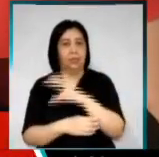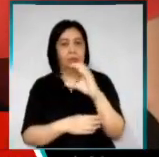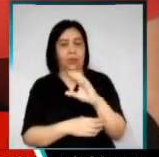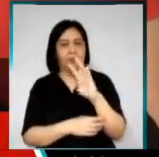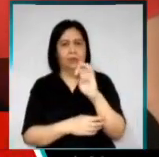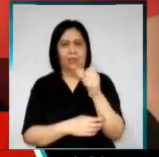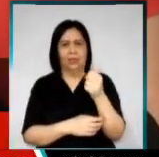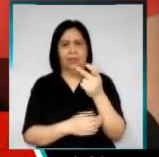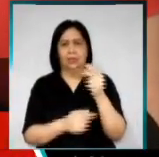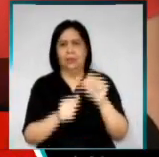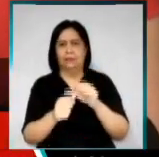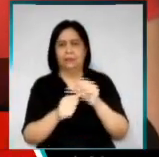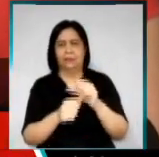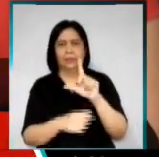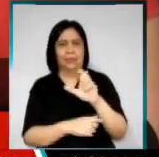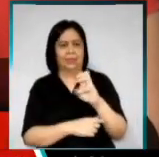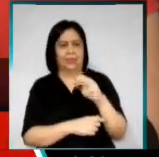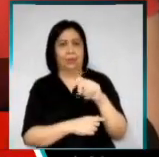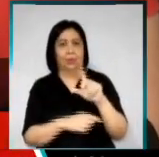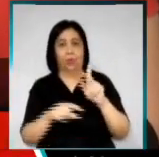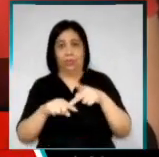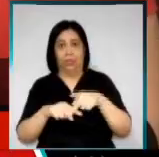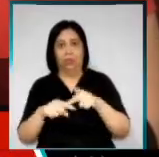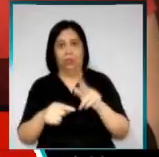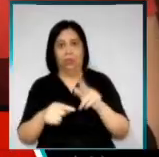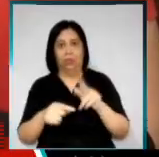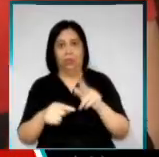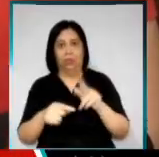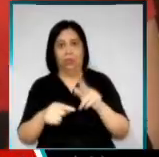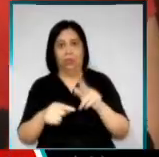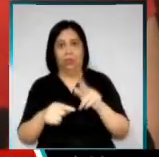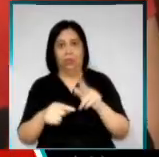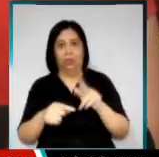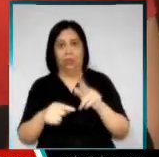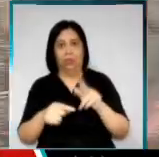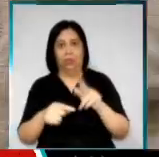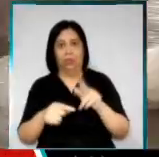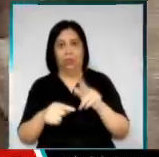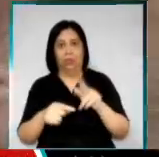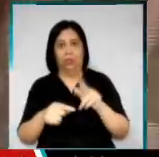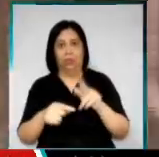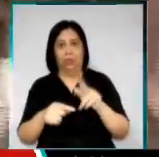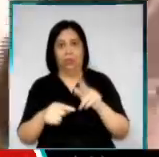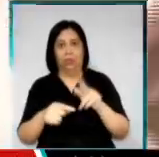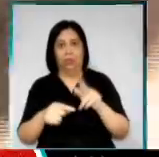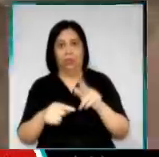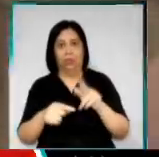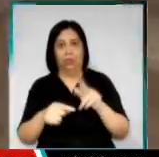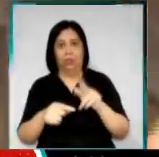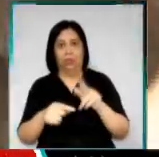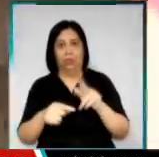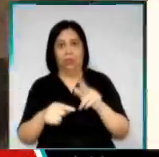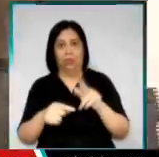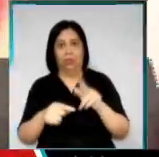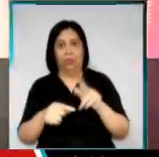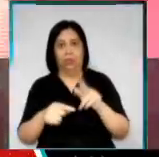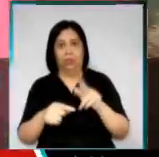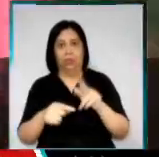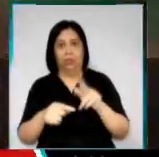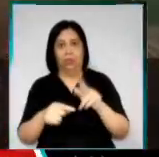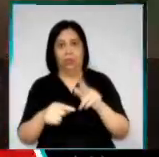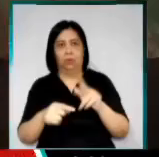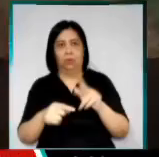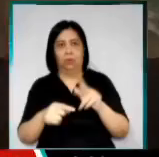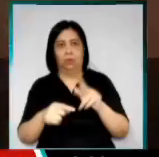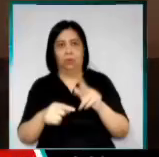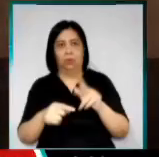kilo ng liyempo. Mataas na nga ang presyo, pahirapan para ang supply ng baboy ngayon. Importasyon ang isa sa mga nakikitang solusyon